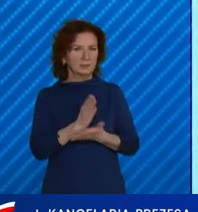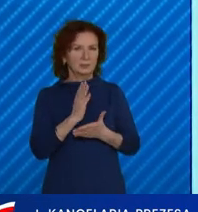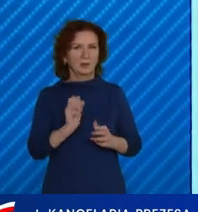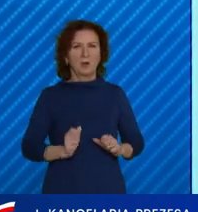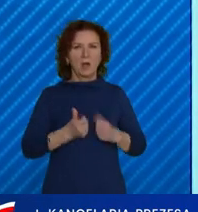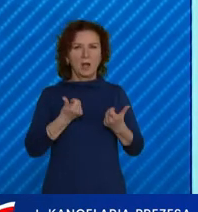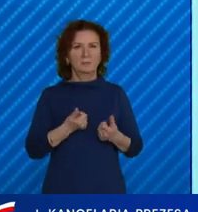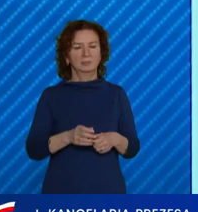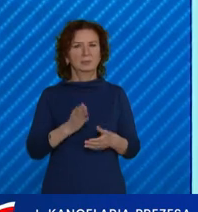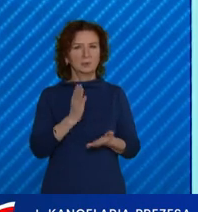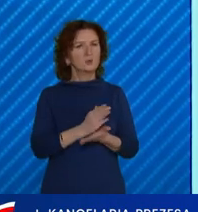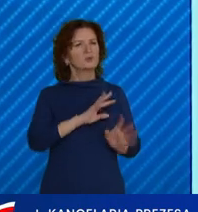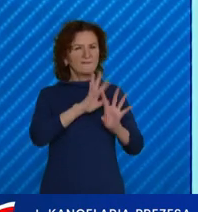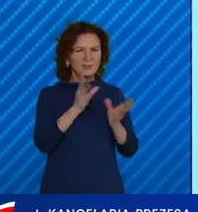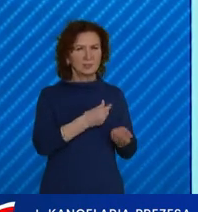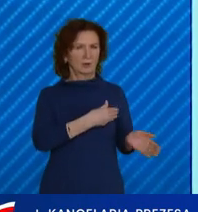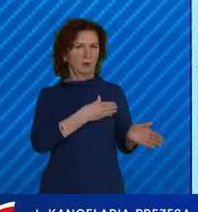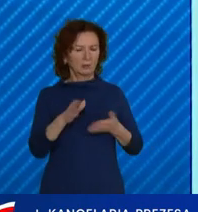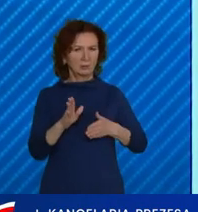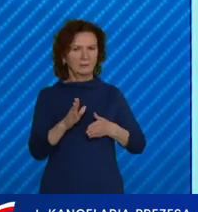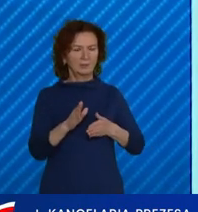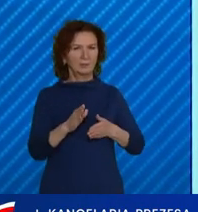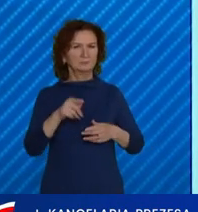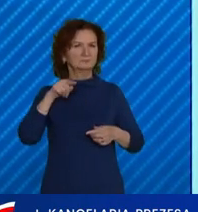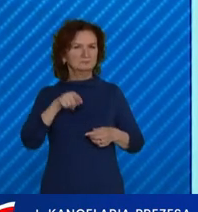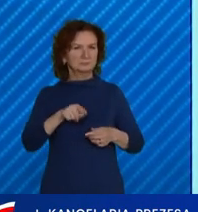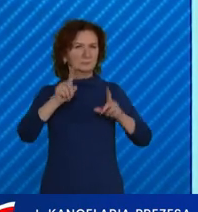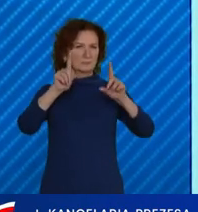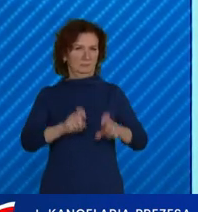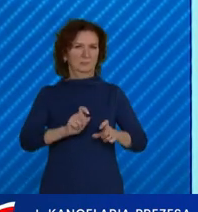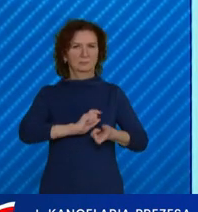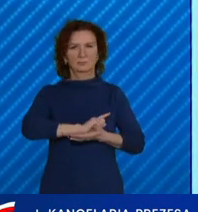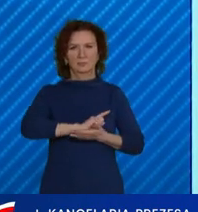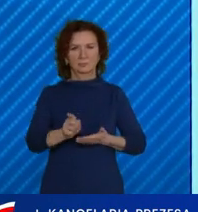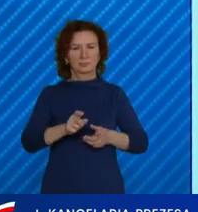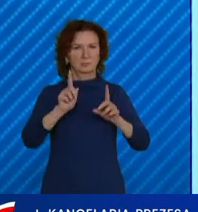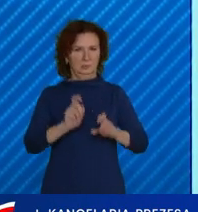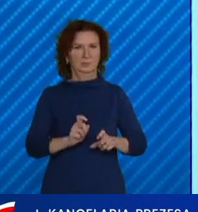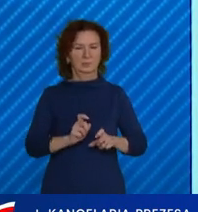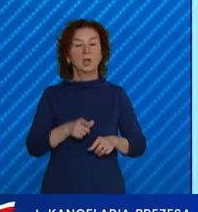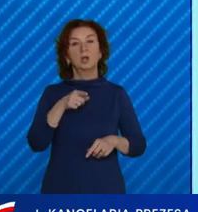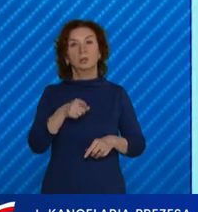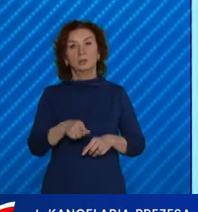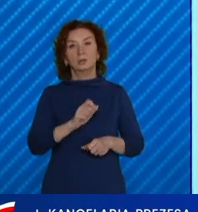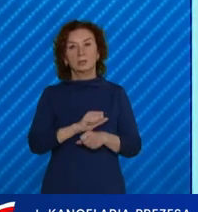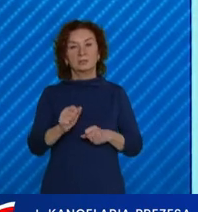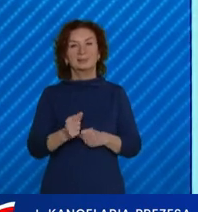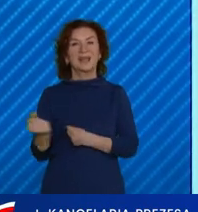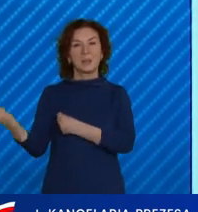żeby wcisnąć guzik i wtedy ruszy z pełną mocą. Tym wciśnięciem guzika jest dostawa do